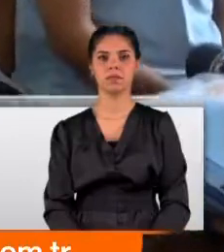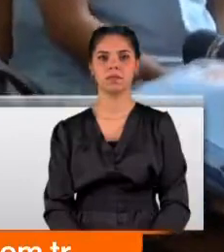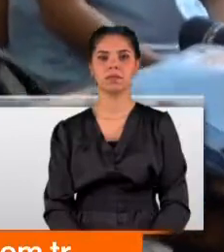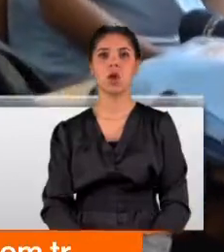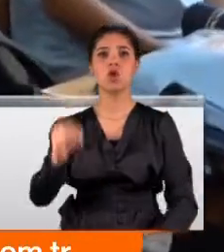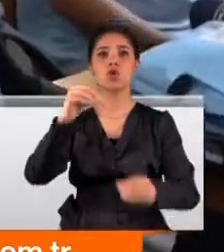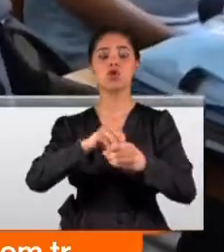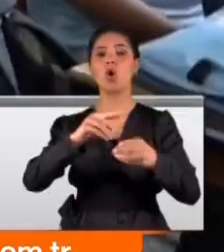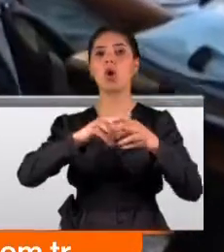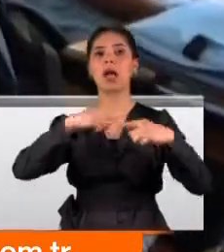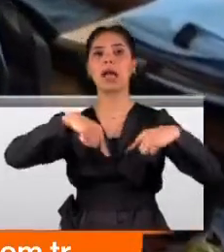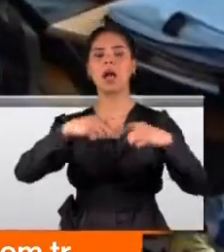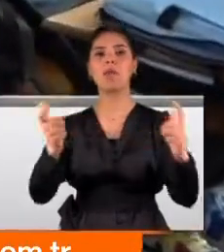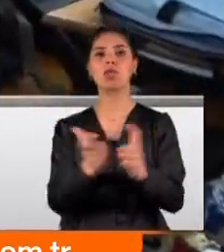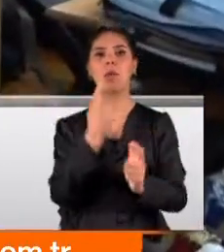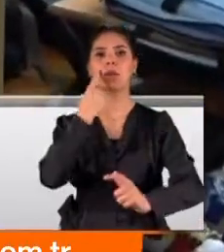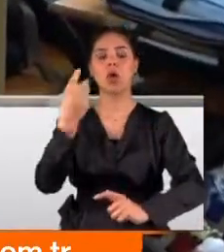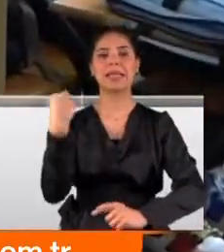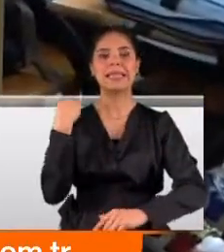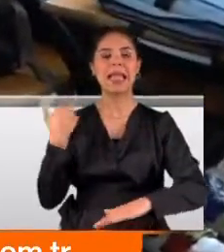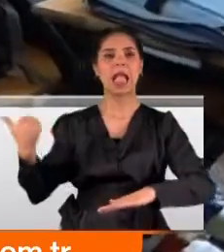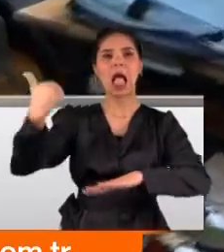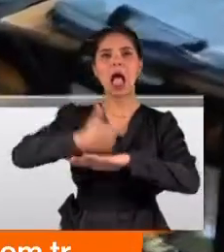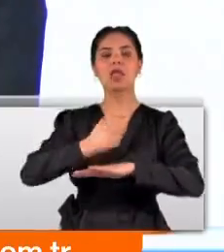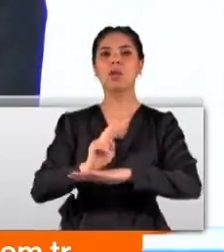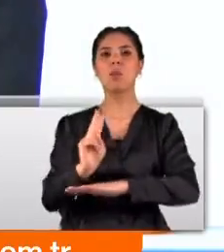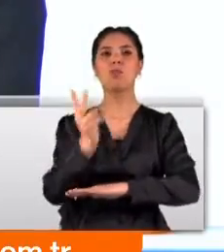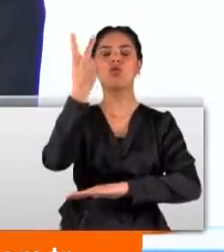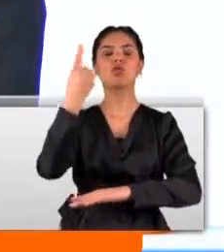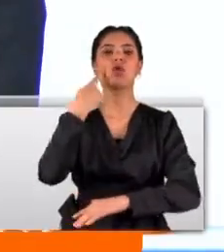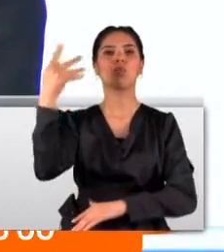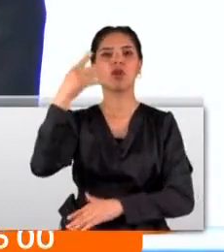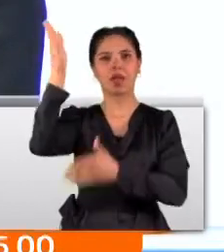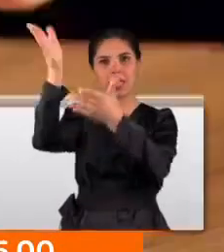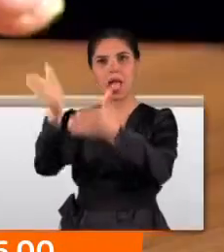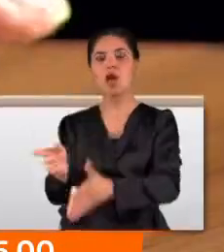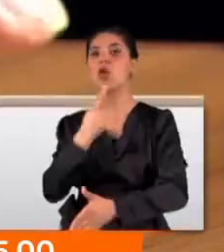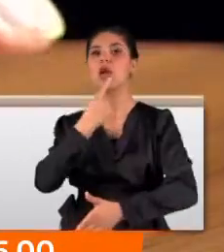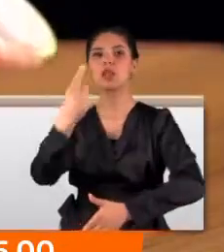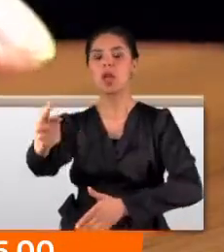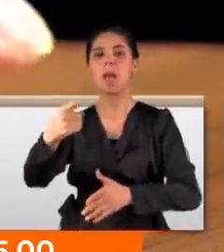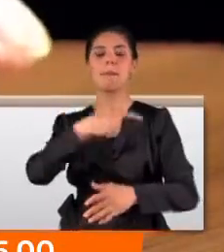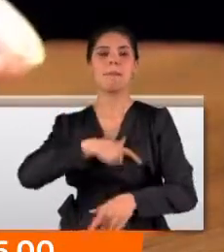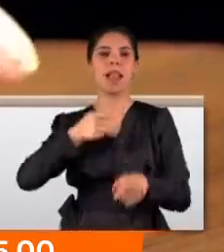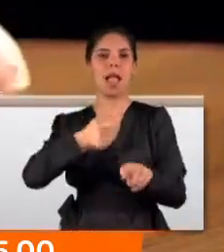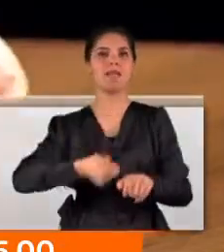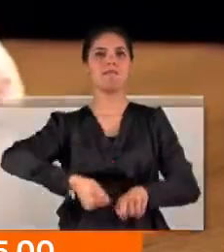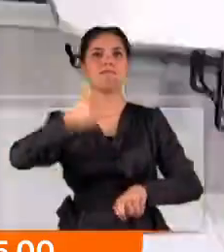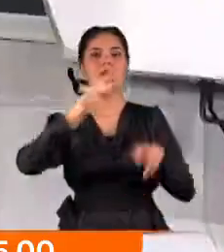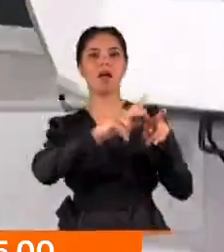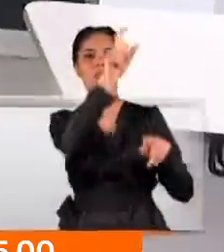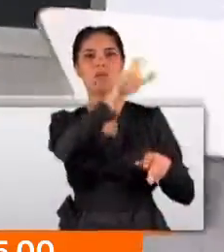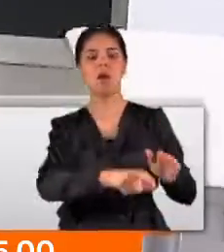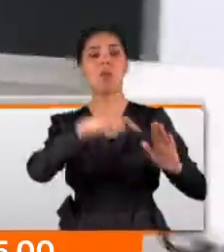Son kabine toplantısında yeni atama müjdesini Cumhurbaşkanı Erdoğan verdi. Ayrıntılarsa Milli Eğitim Bakanı Mahmut Özer'den